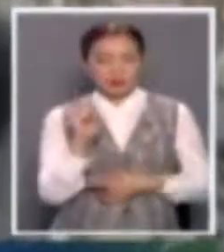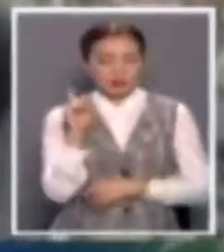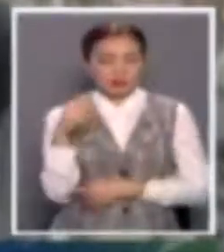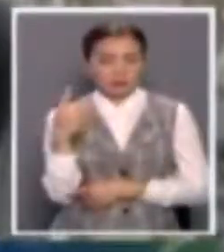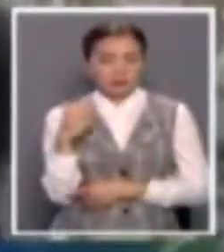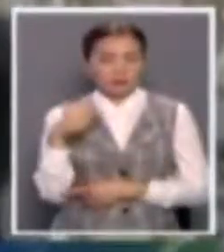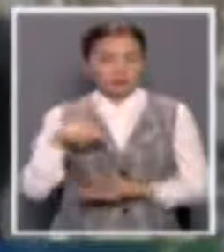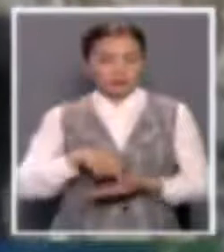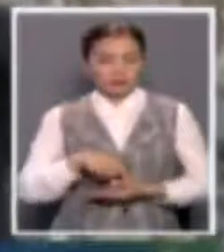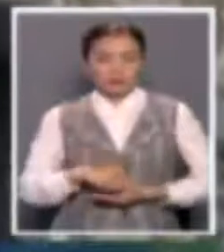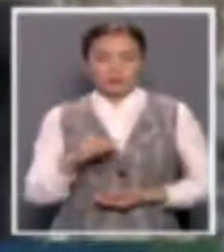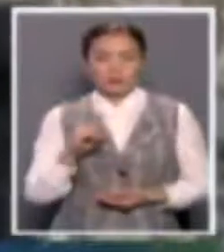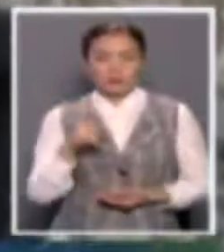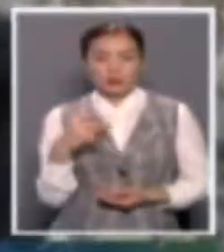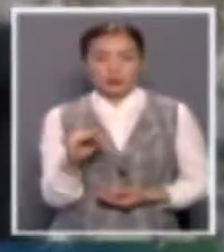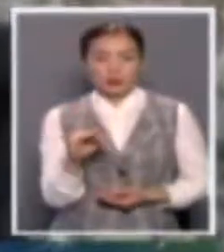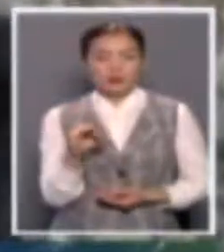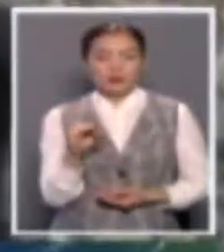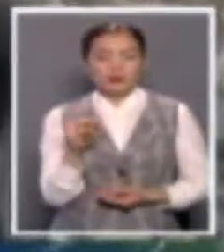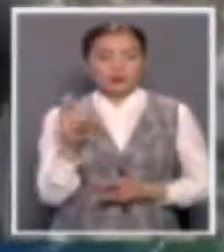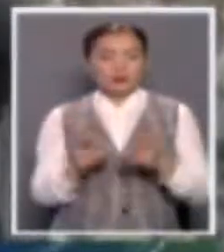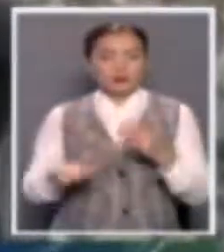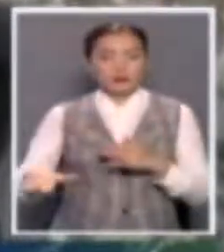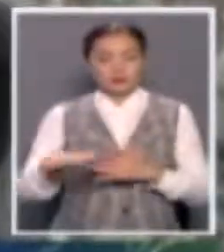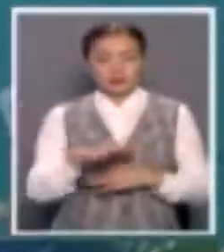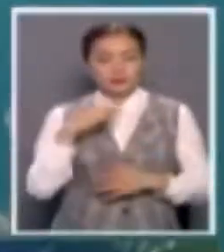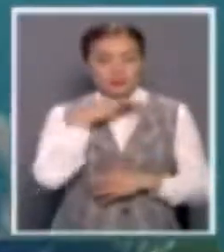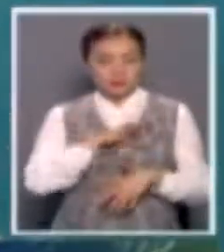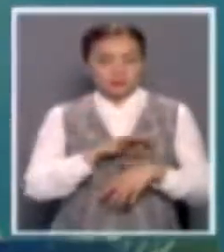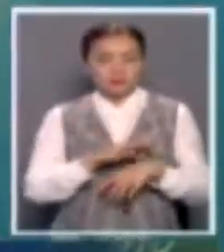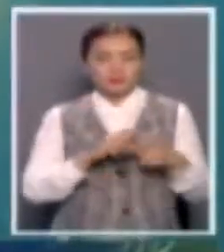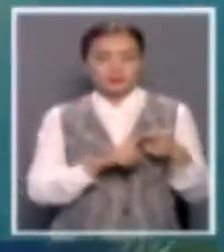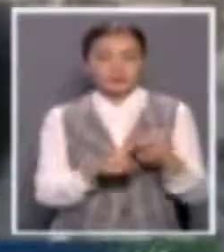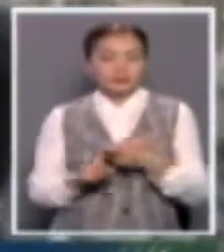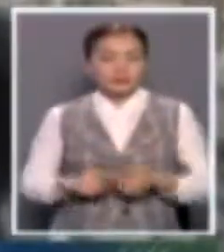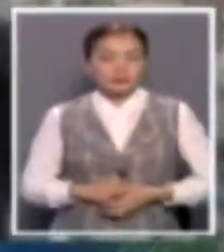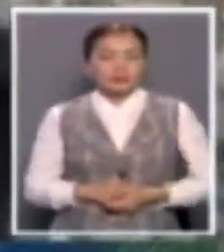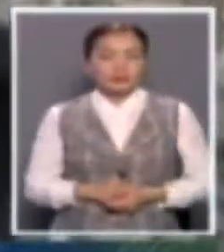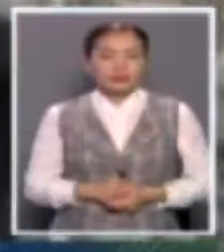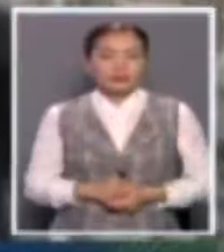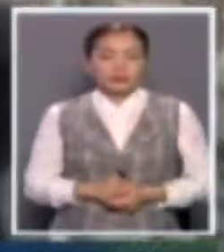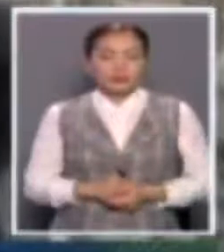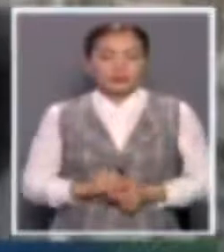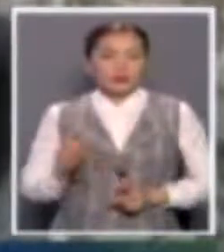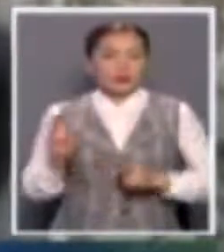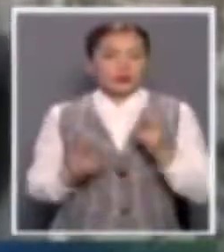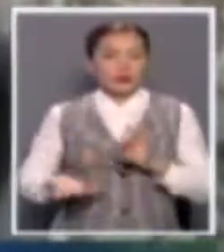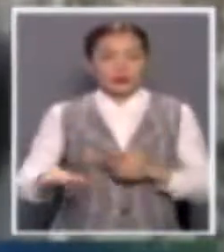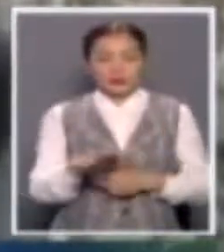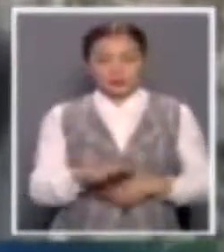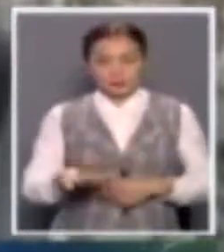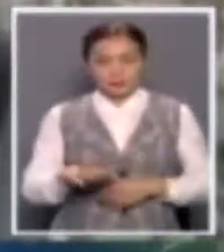көбінесе бізде Жылой ауданы, оның ішінде яғни теңіз кен орны бойынша тіркеліп отыр. Дегіз кен орны бойынша бізде